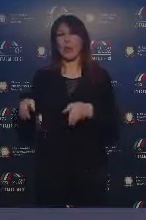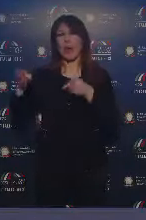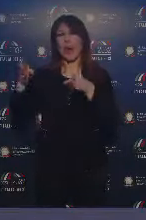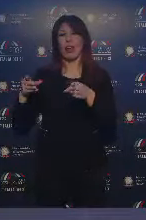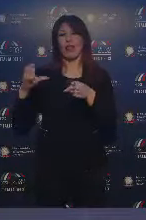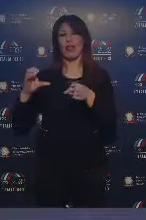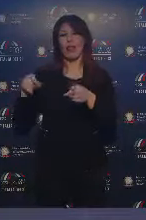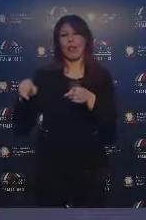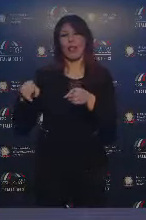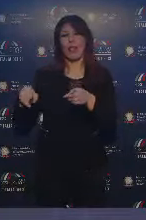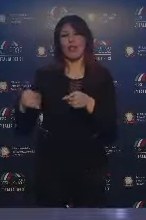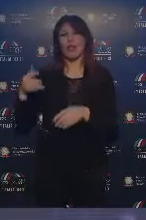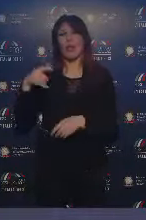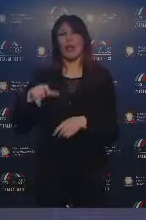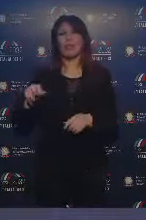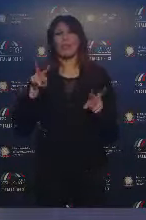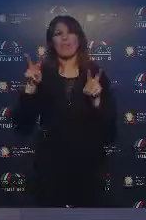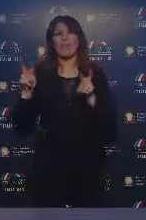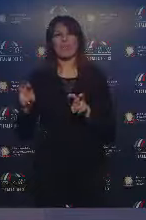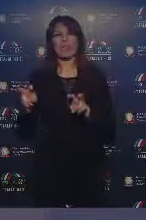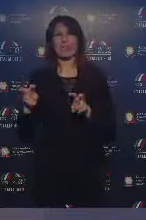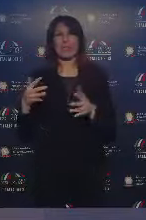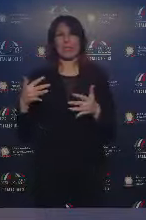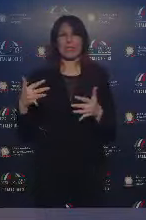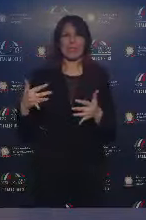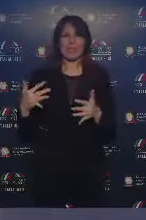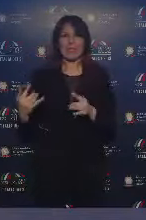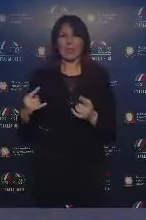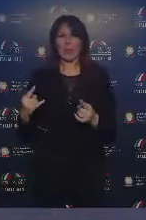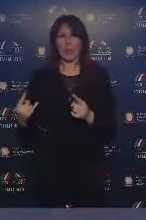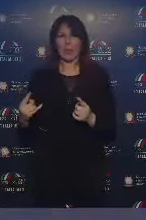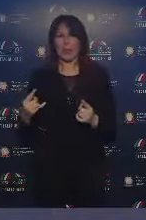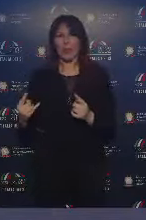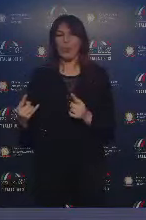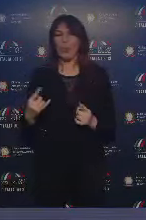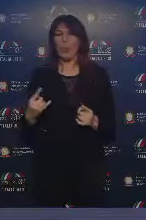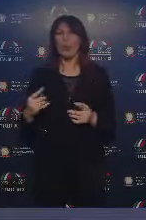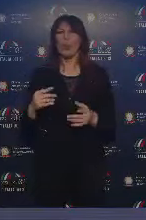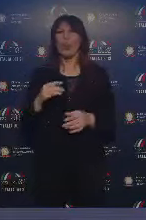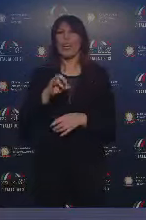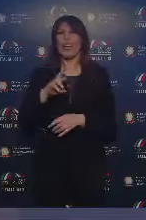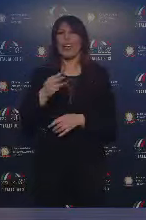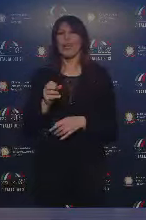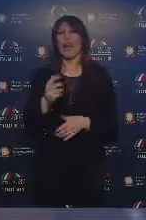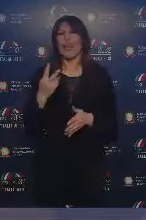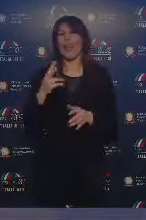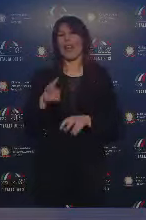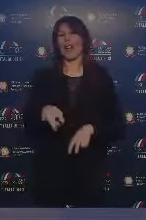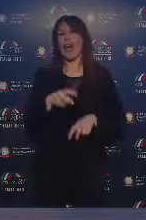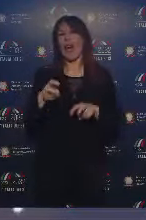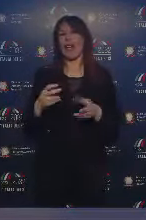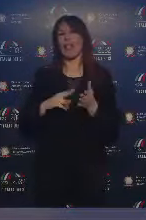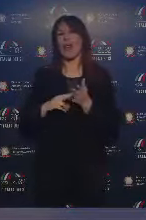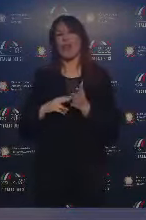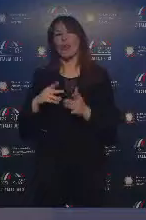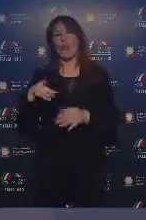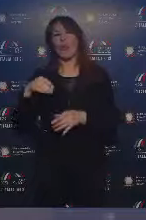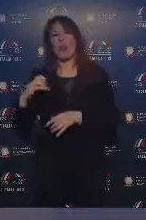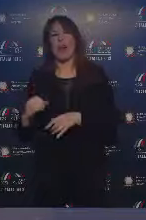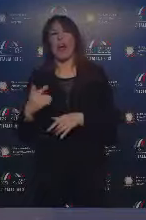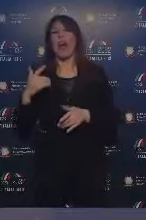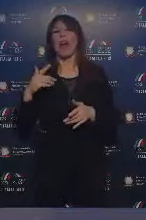per perché è un tema abbastanza caldo e quindi fra IRPEF agricola Assicurazioni Pac direttive europee